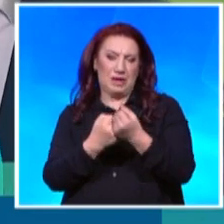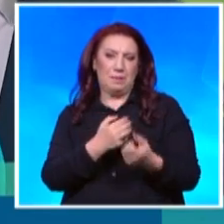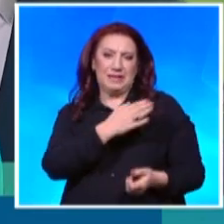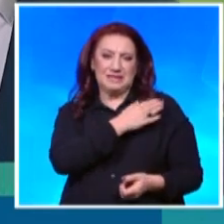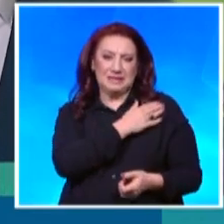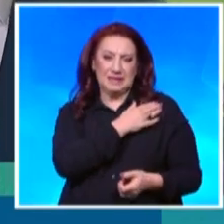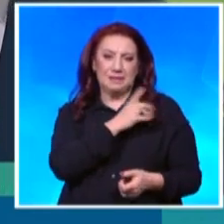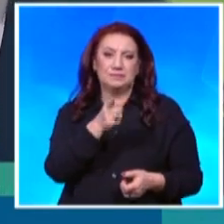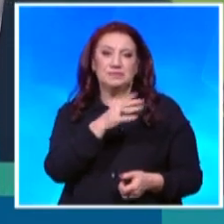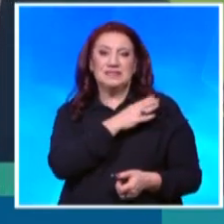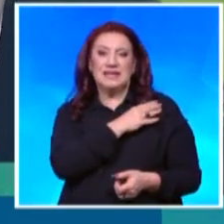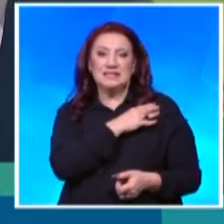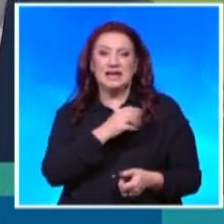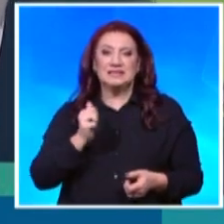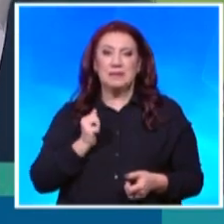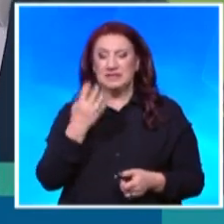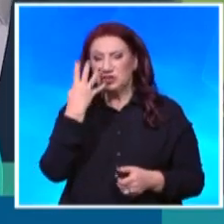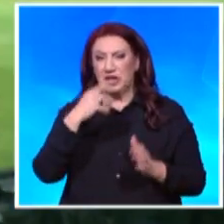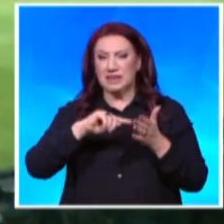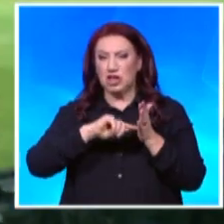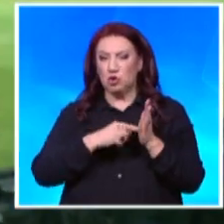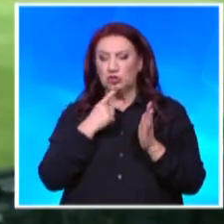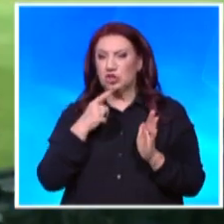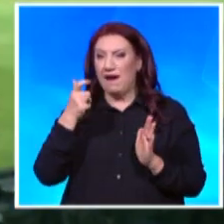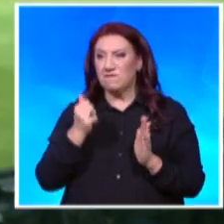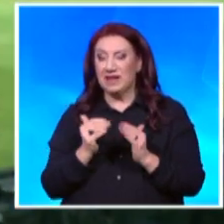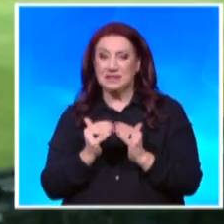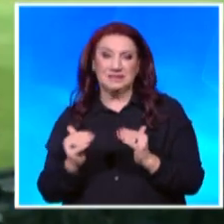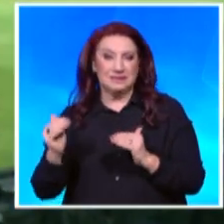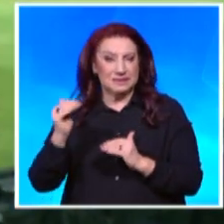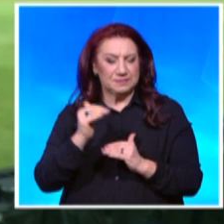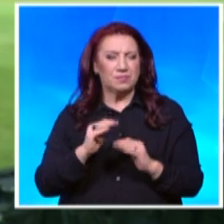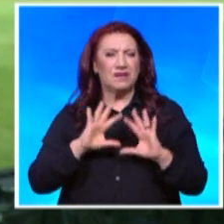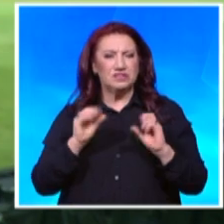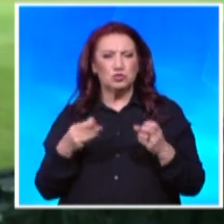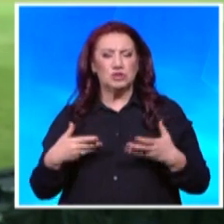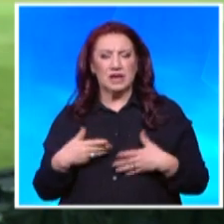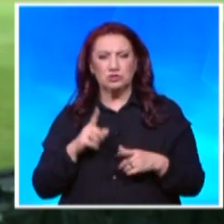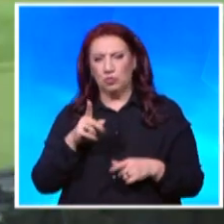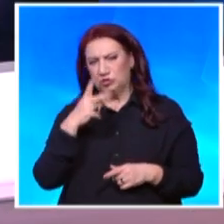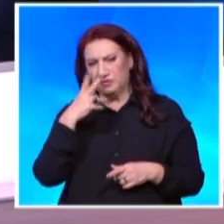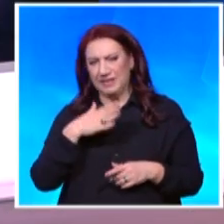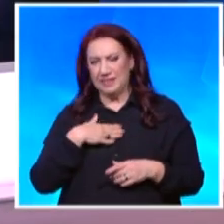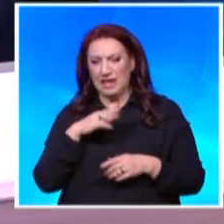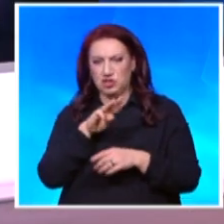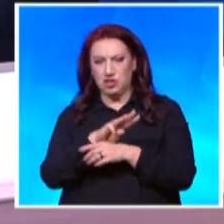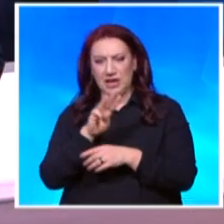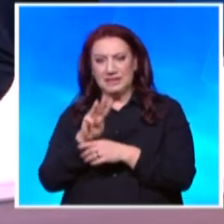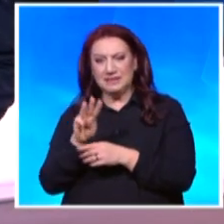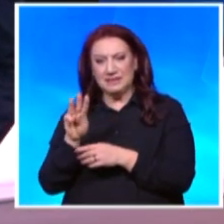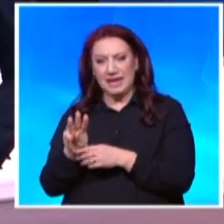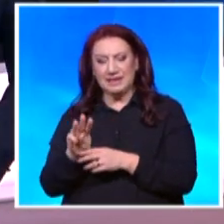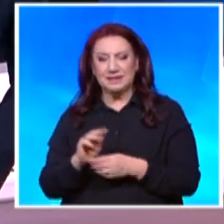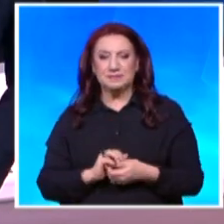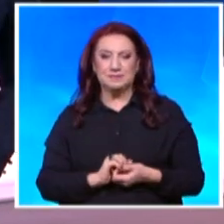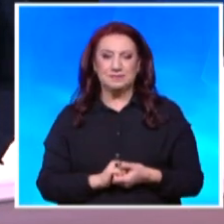запазва 4-точковият си аванс. Всичко най-интересно очаквайте на сайта btvsport.bg. Пепи, обратно към теб. Благодаря, Калоян Кюрчиев,